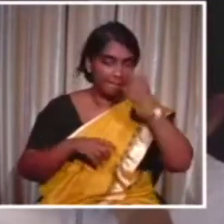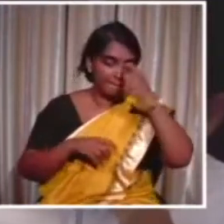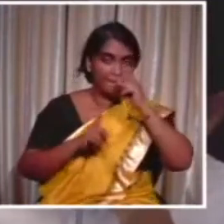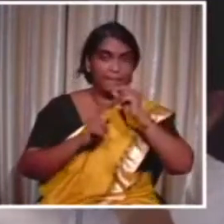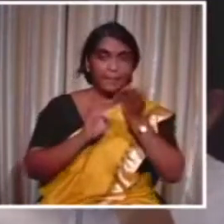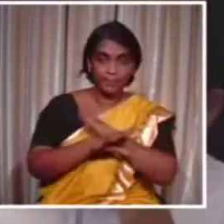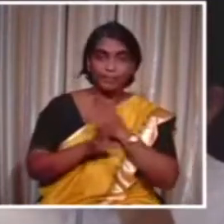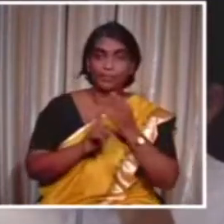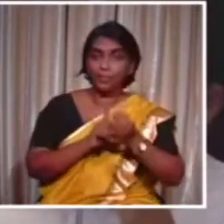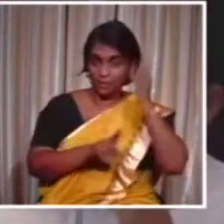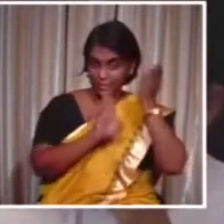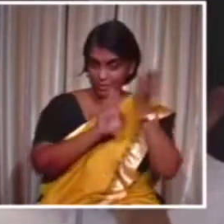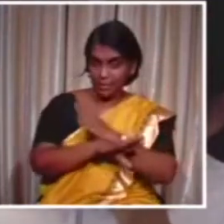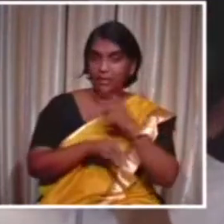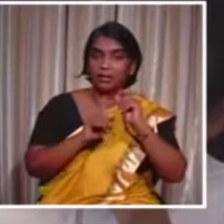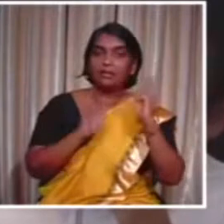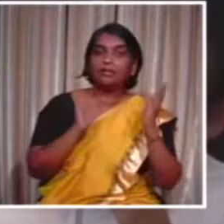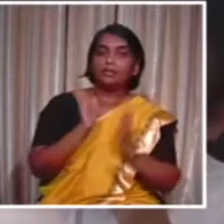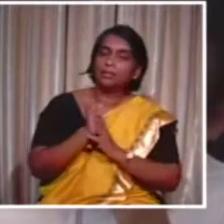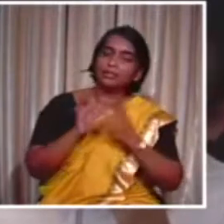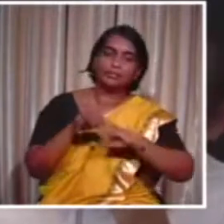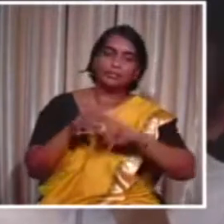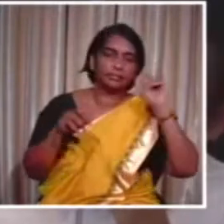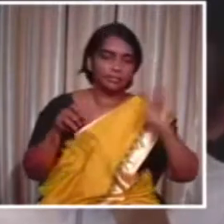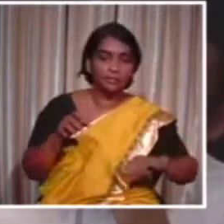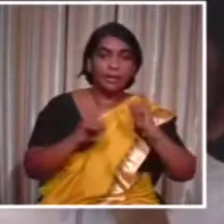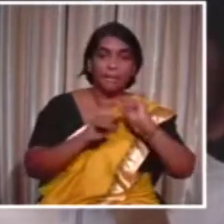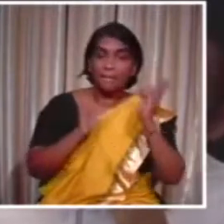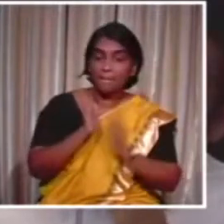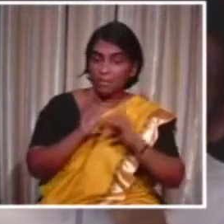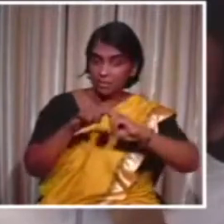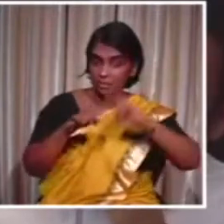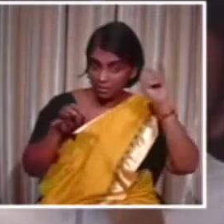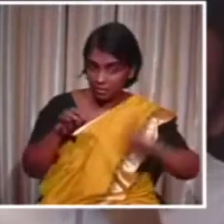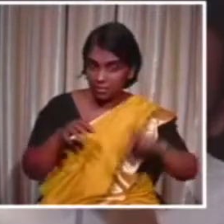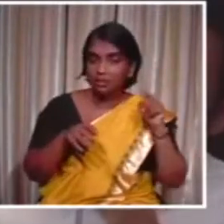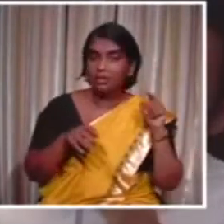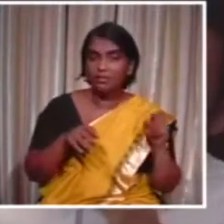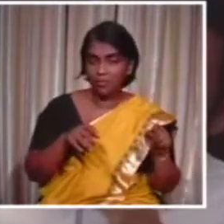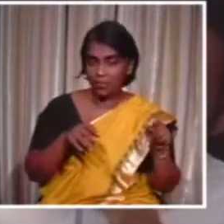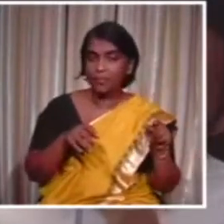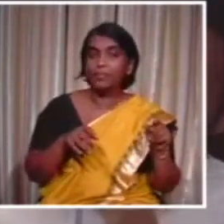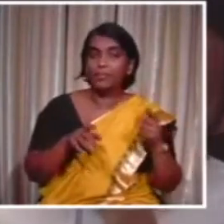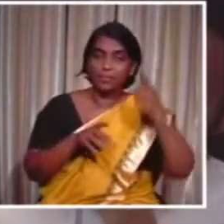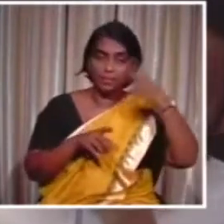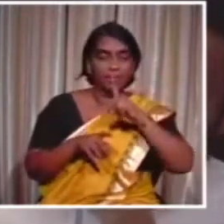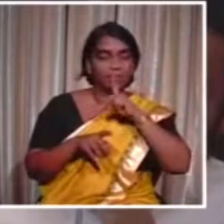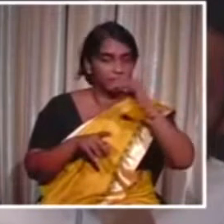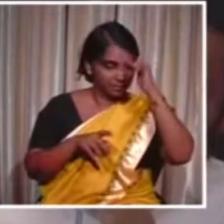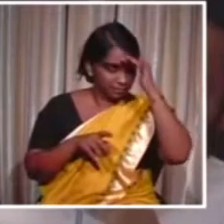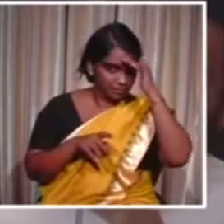හිටපු අපේ ජනාධිපතිතුමා අගමැති ධූරයෙන් අයින් වුණා. හැබැයි අගමැති ධූරයෙන් අයින් වෙනකොට නියෝජ්‍ය